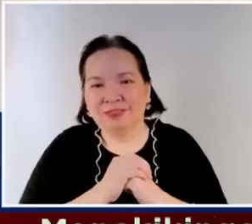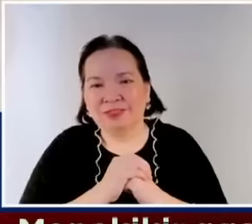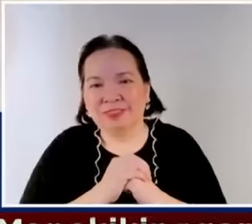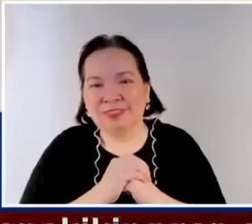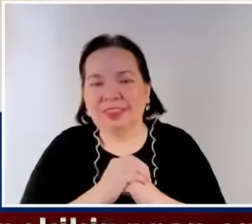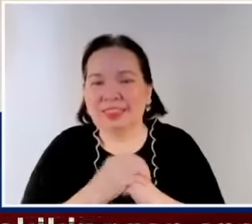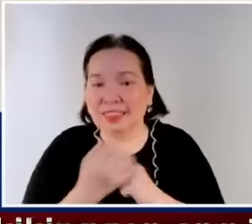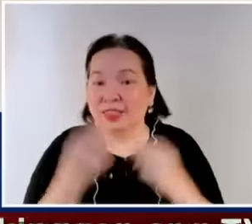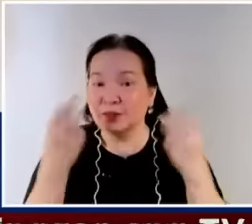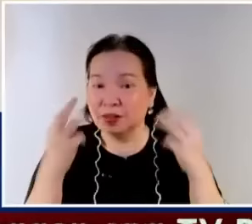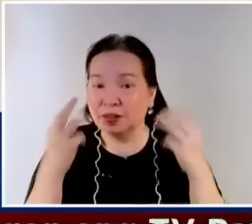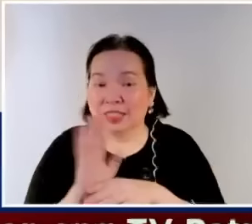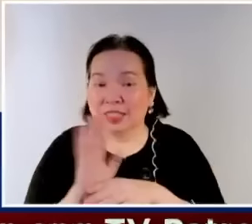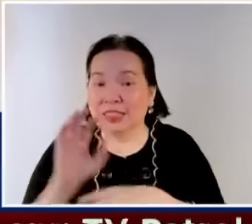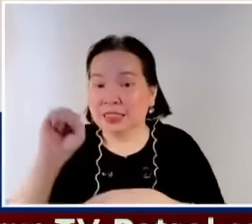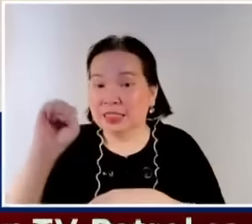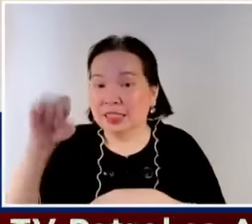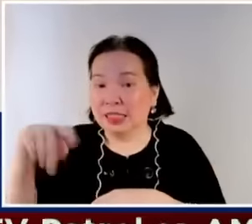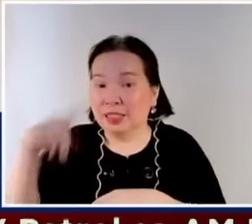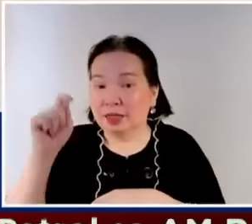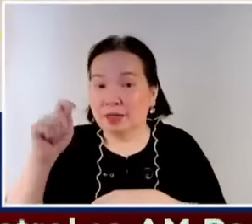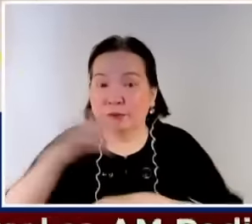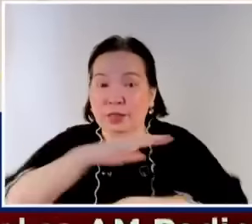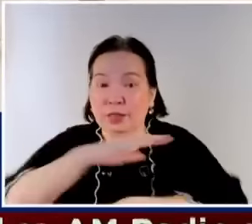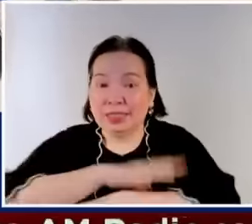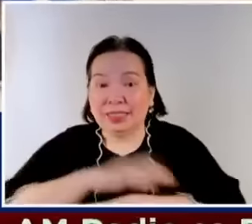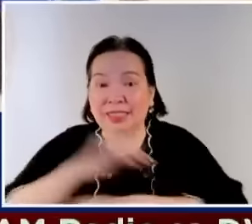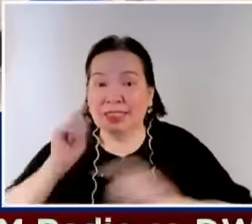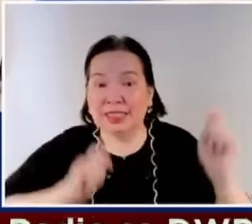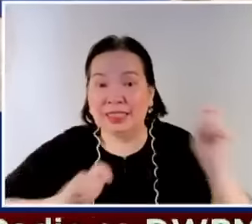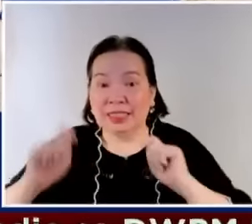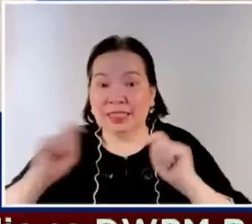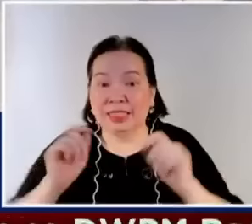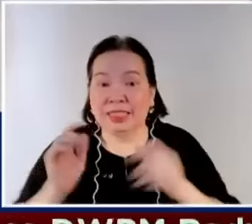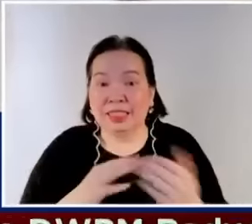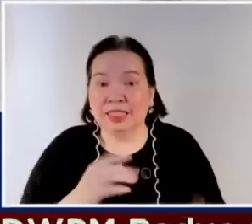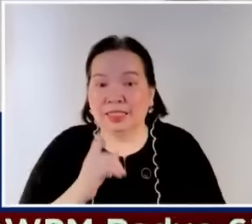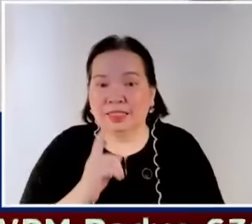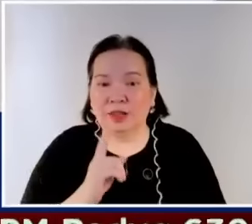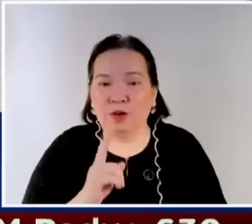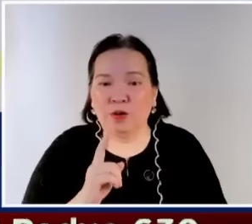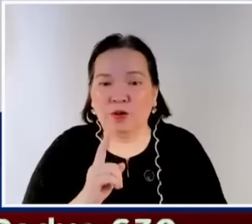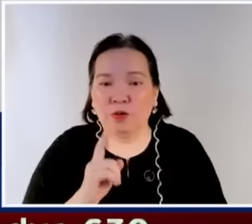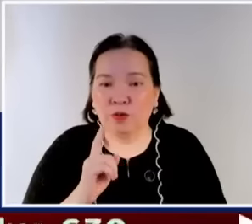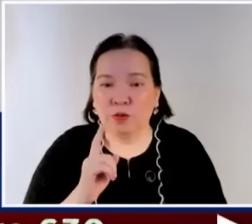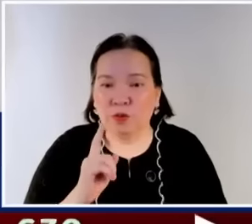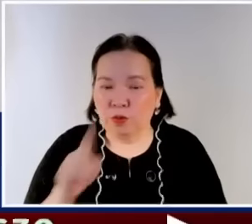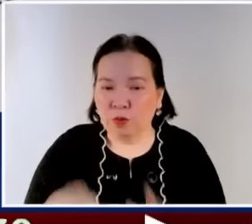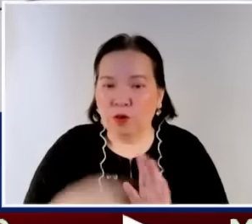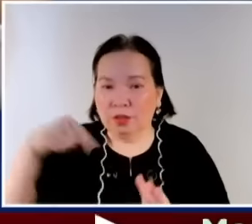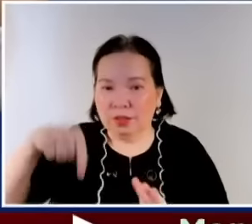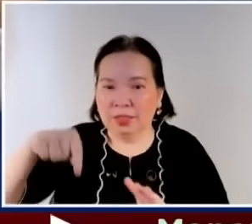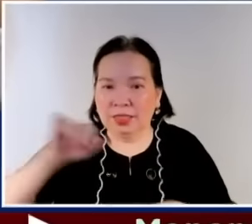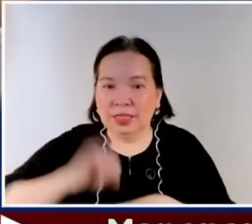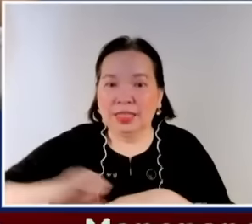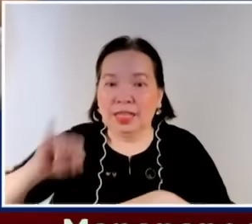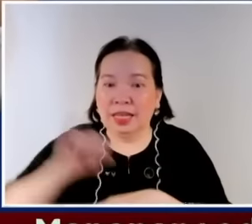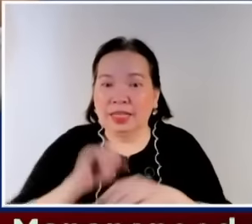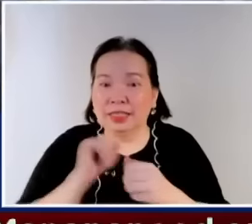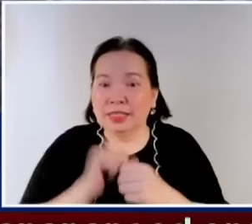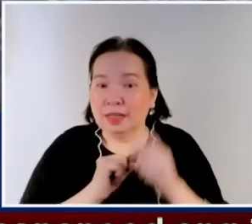Mapapanood na rin sa Setyembre sa Entablado Teatro ang musical na Once on This Island. Tampok ang ilang star magic artists gaya ni